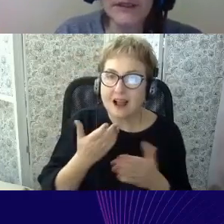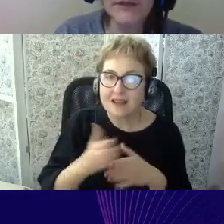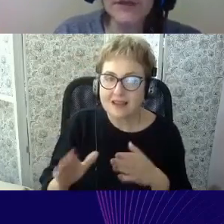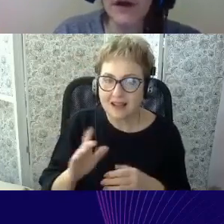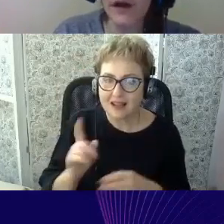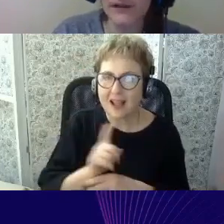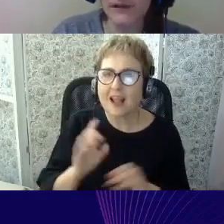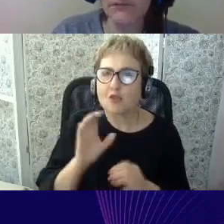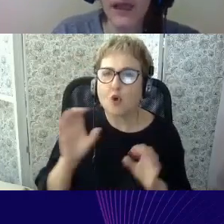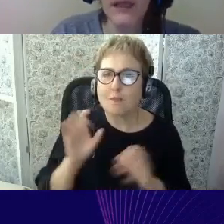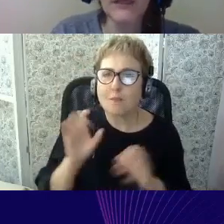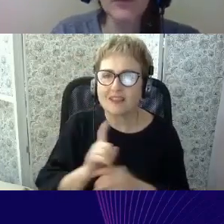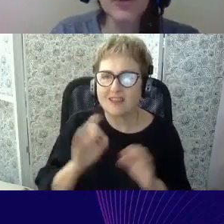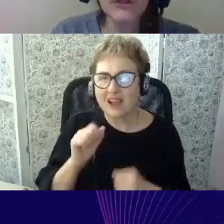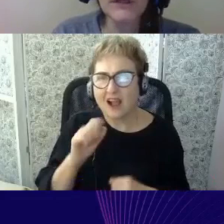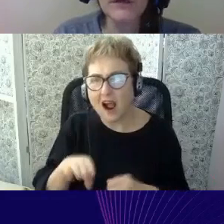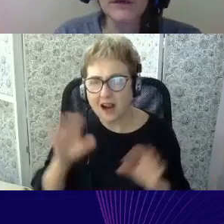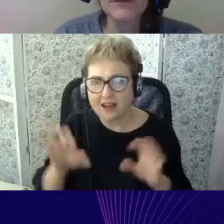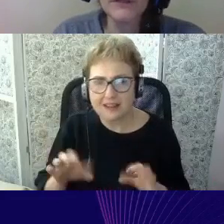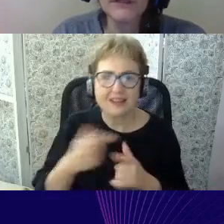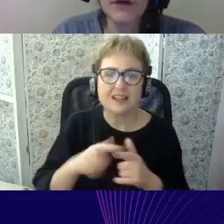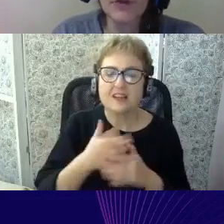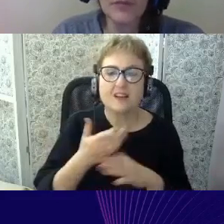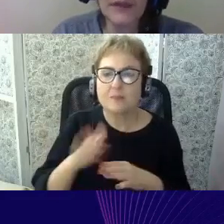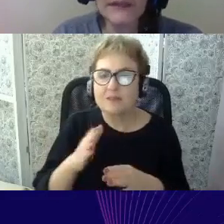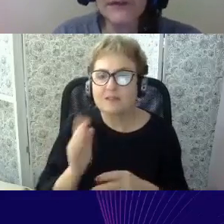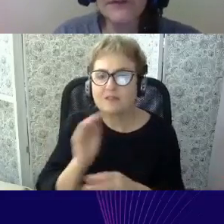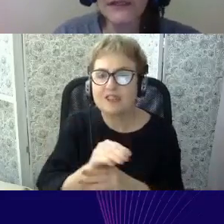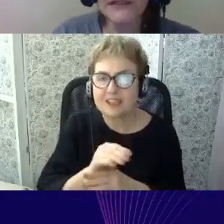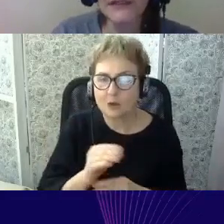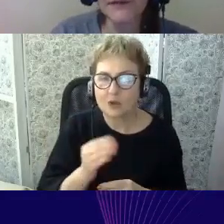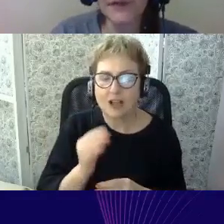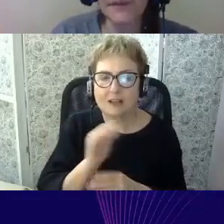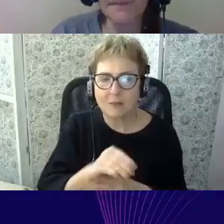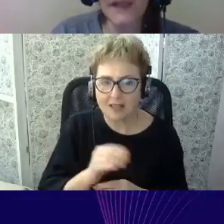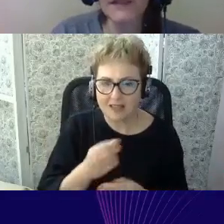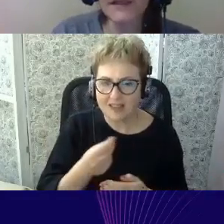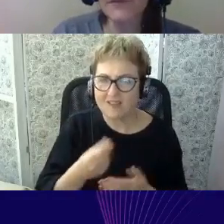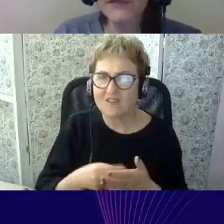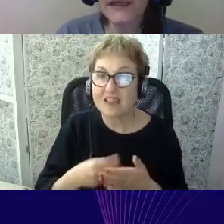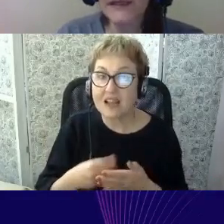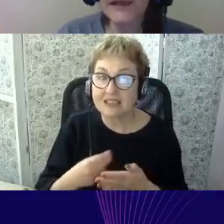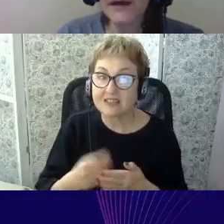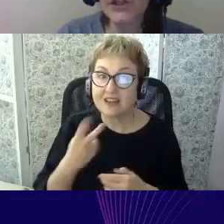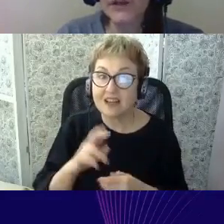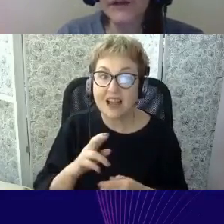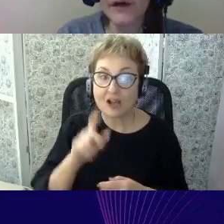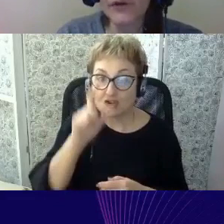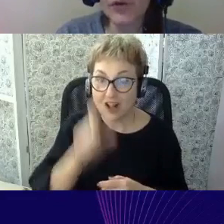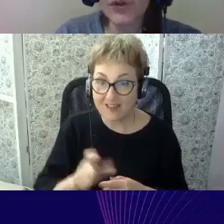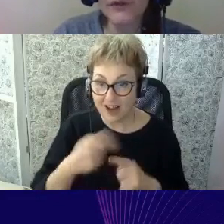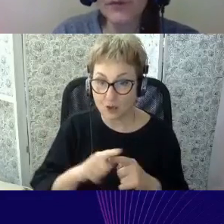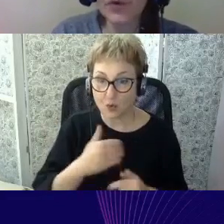отдельные нормативные акты? Или нужно ли выделить какое-то дополнительное финансирование? На самом деле для